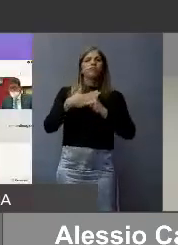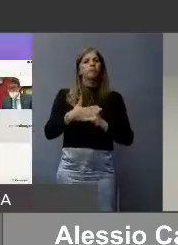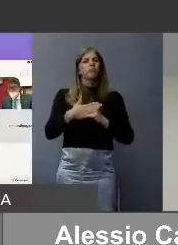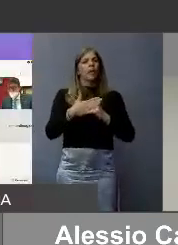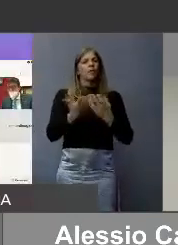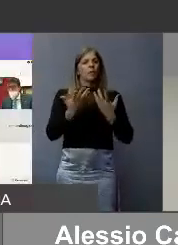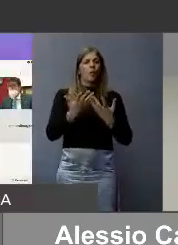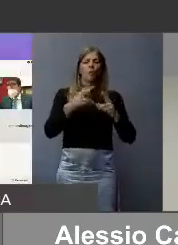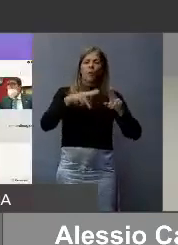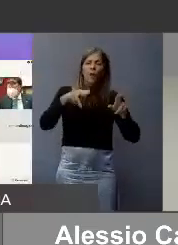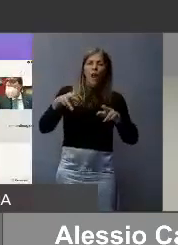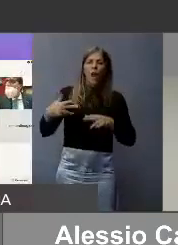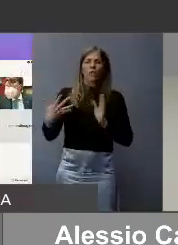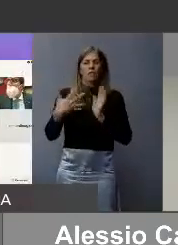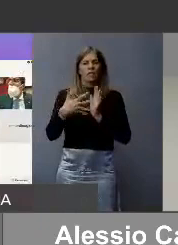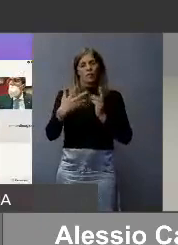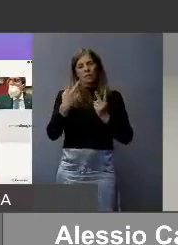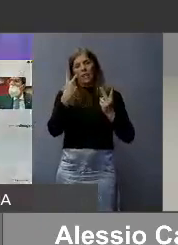grazie